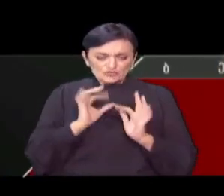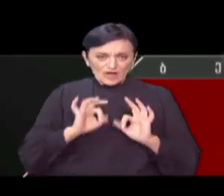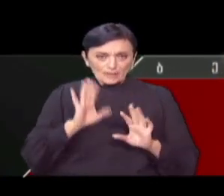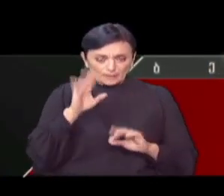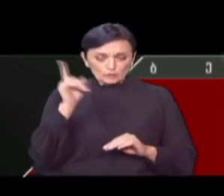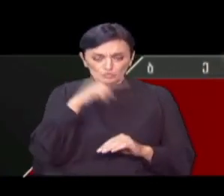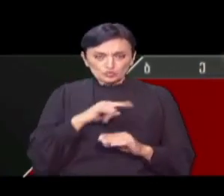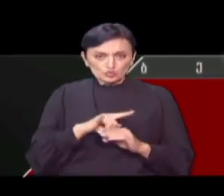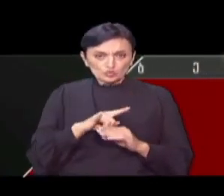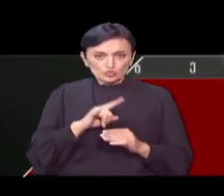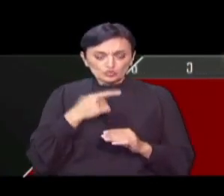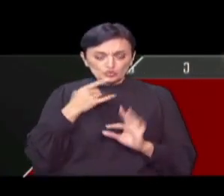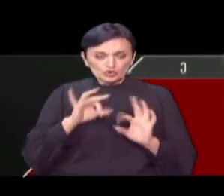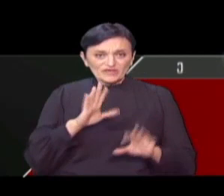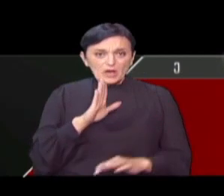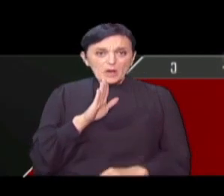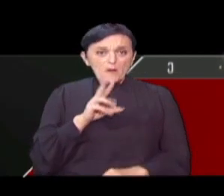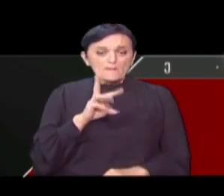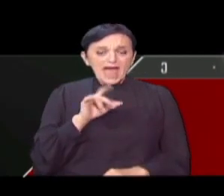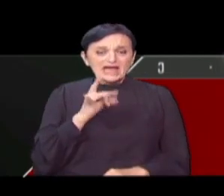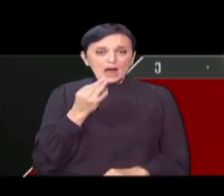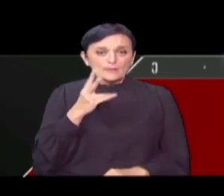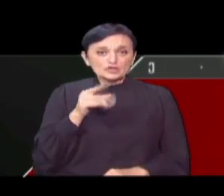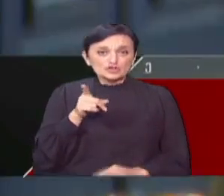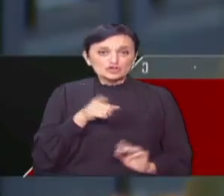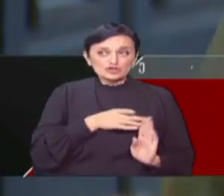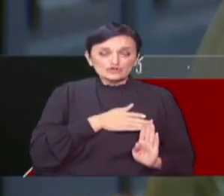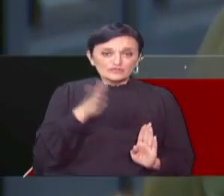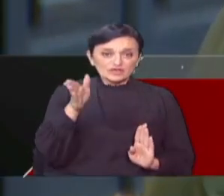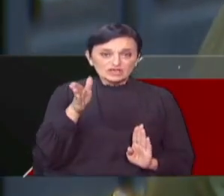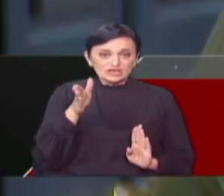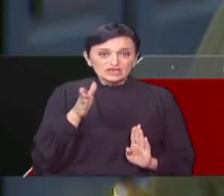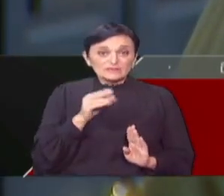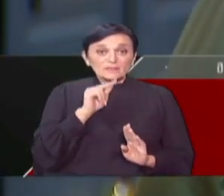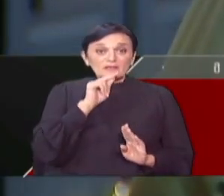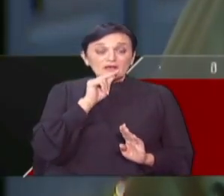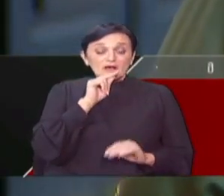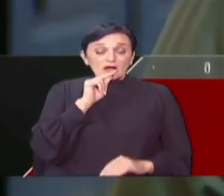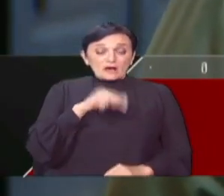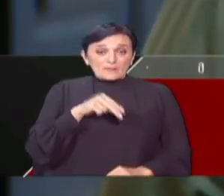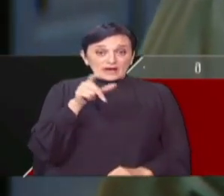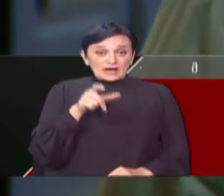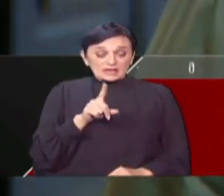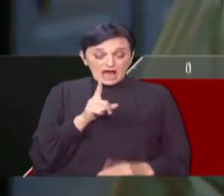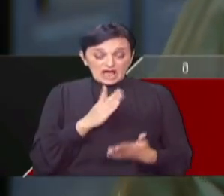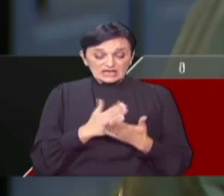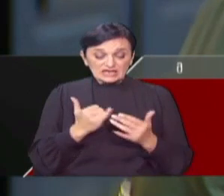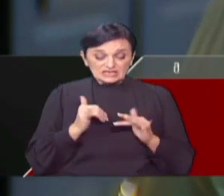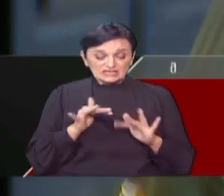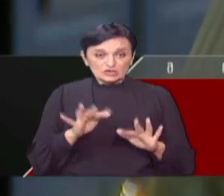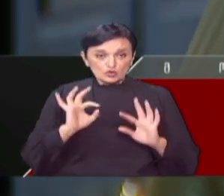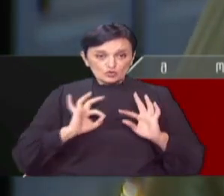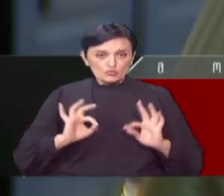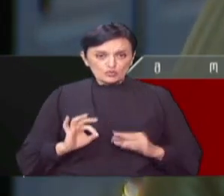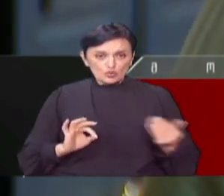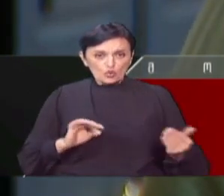ცრუ ჩვენებებით, ვანო მერაბიშვილის მიმართ ისრების მიმართოს. წარდგენილი ბრალი მათ არის დღეს საქმეში პროკურატურის